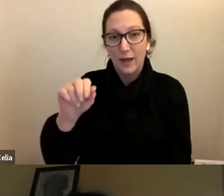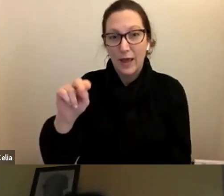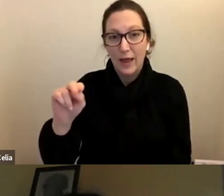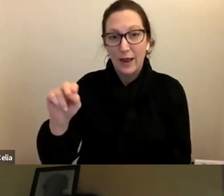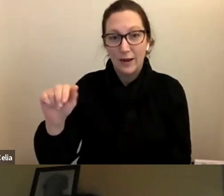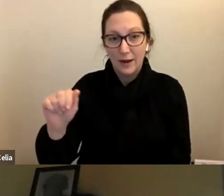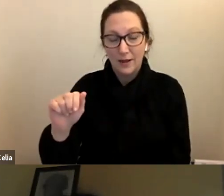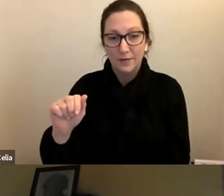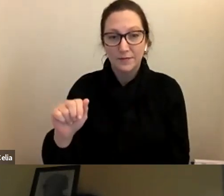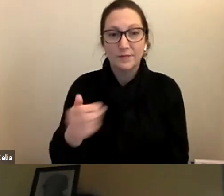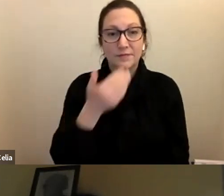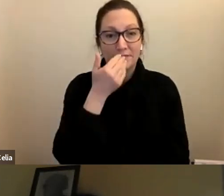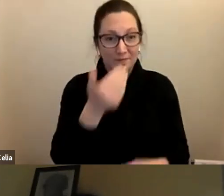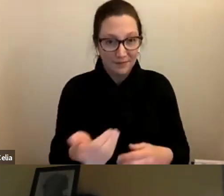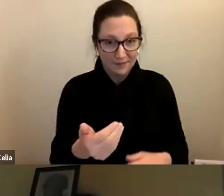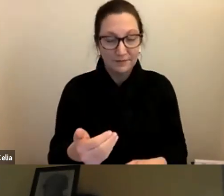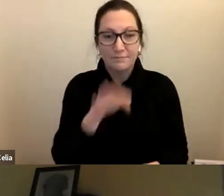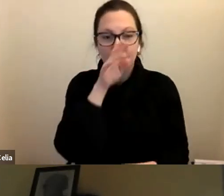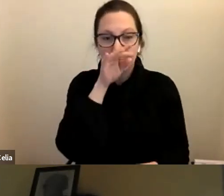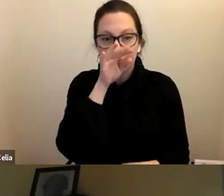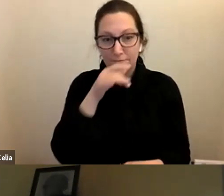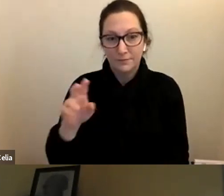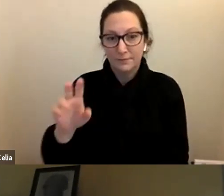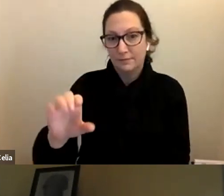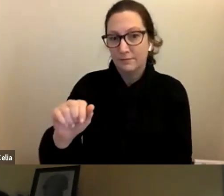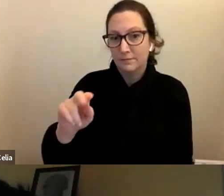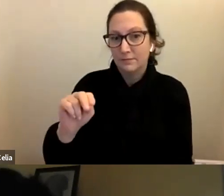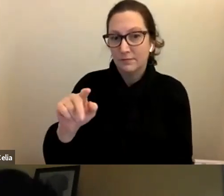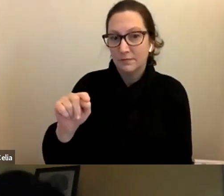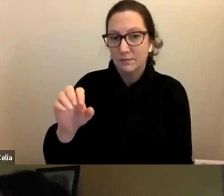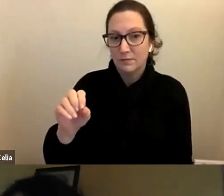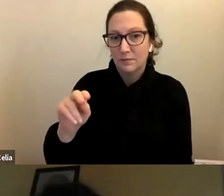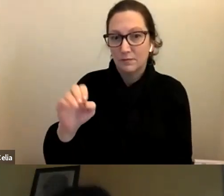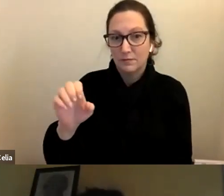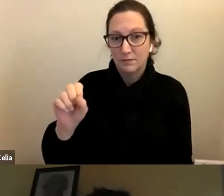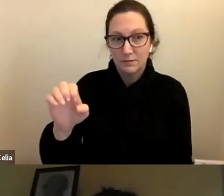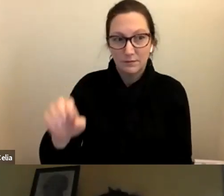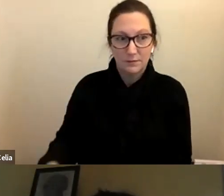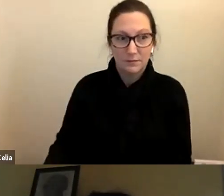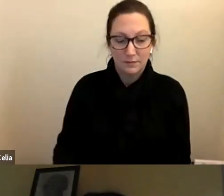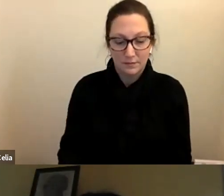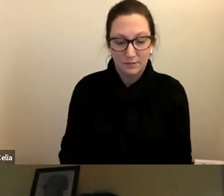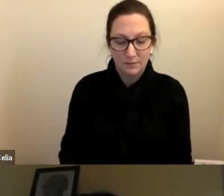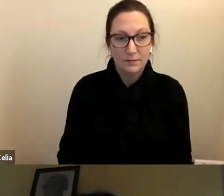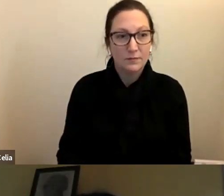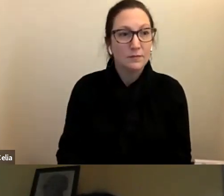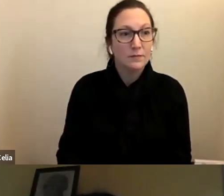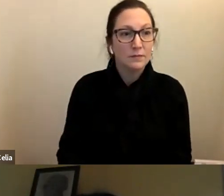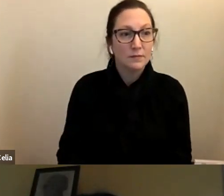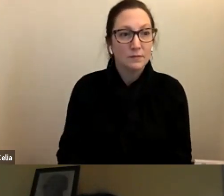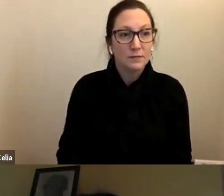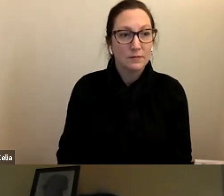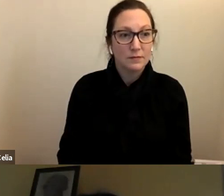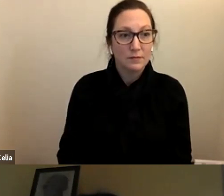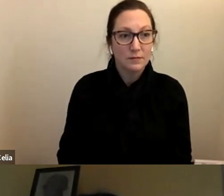Thank you, Mr. Contempasis. 大家好，星期五下午好，我係 Anna， 我係你今日廣東話嘅同步翻譯員。咁你一陣間見到個